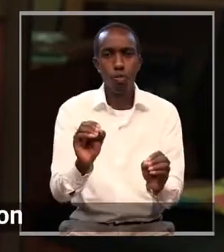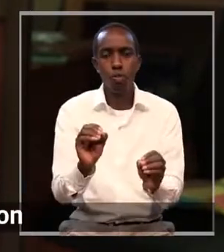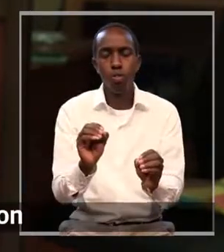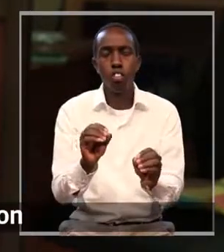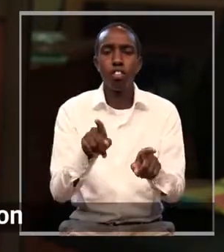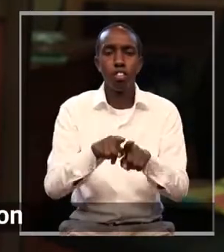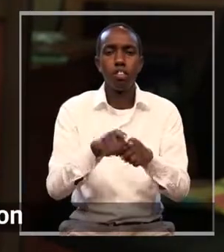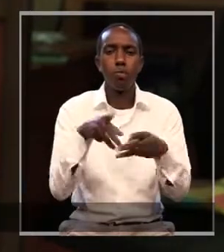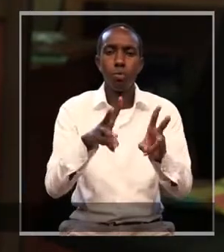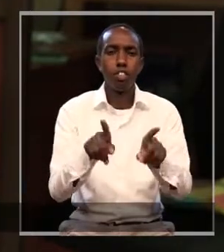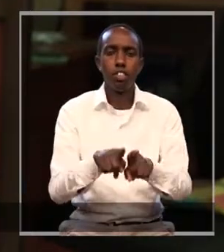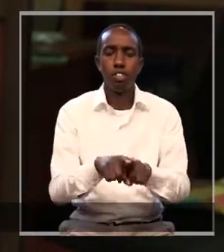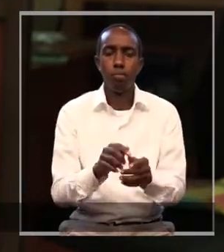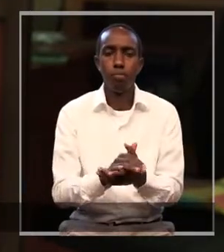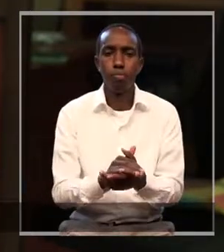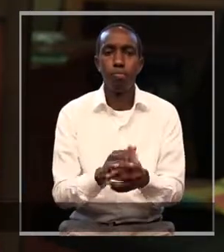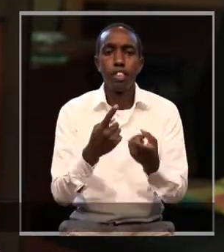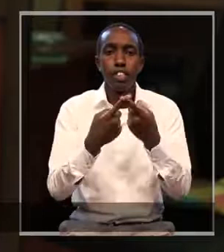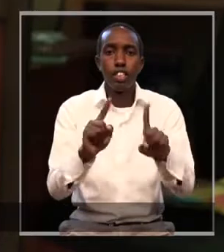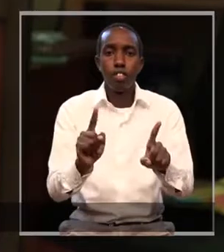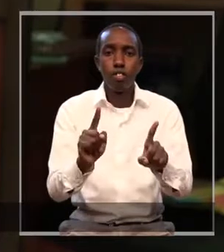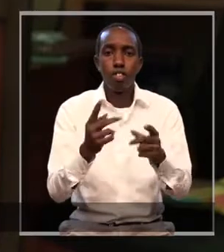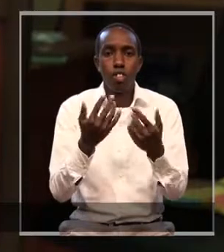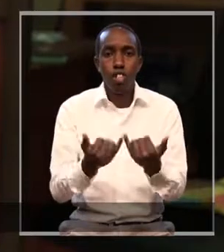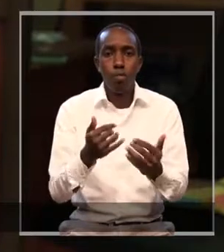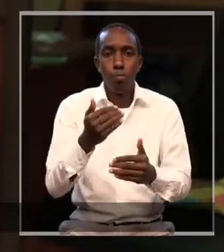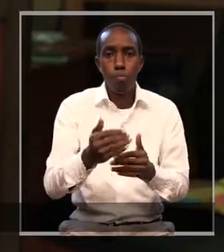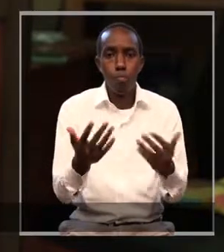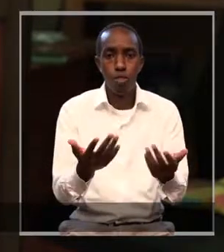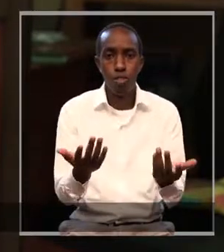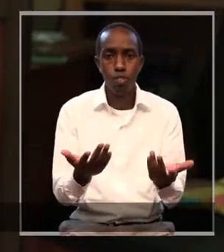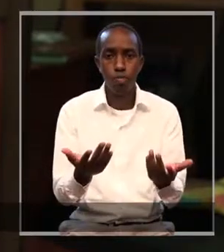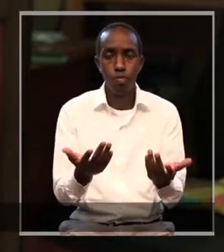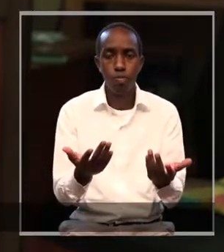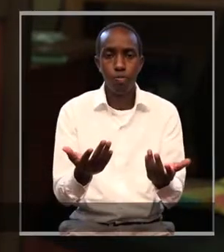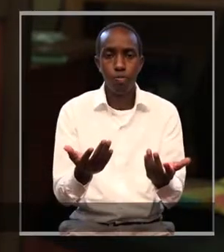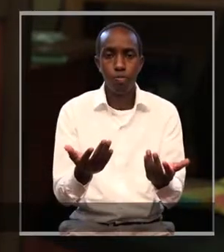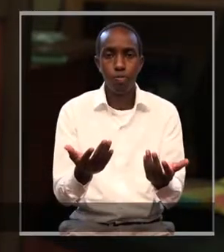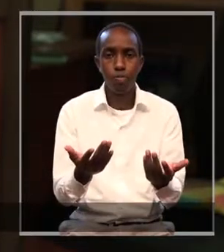ntacyo uzi, nuko nguko byari bimeze. Ariko aho bigeze ubu ngubu